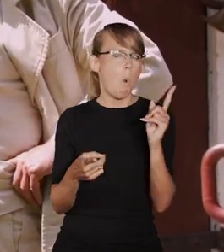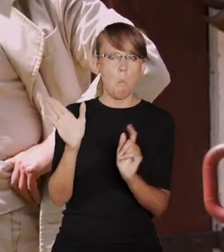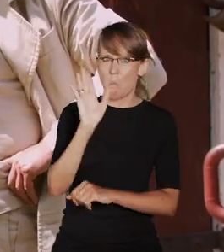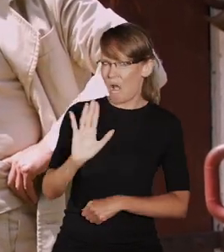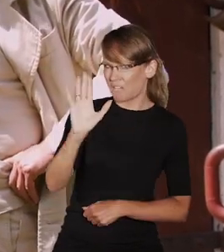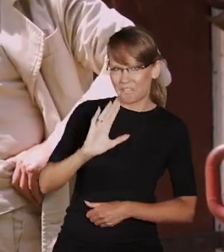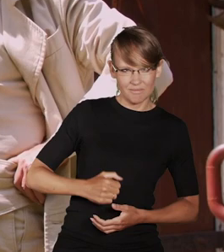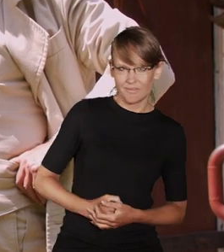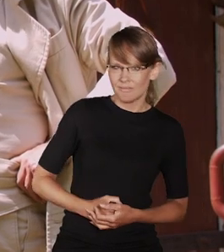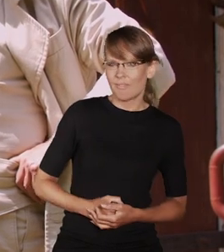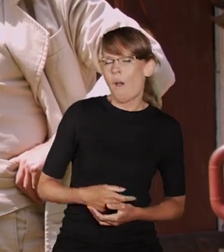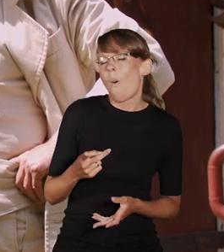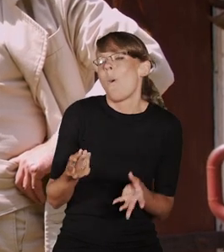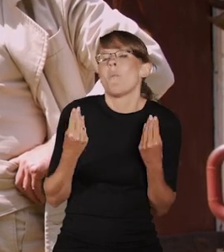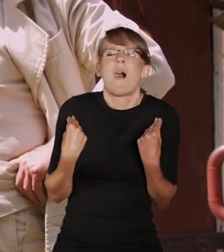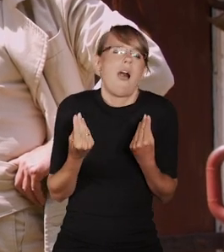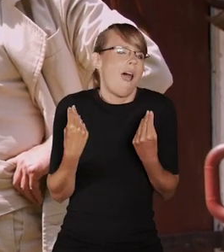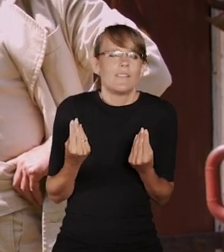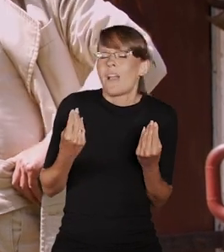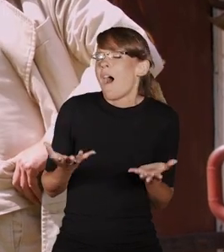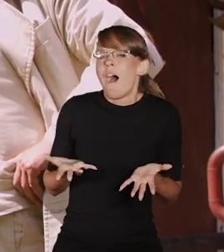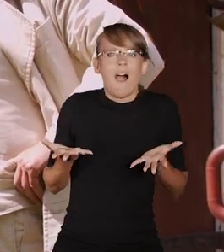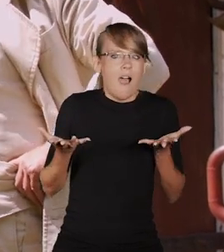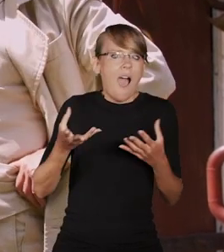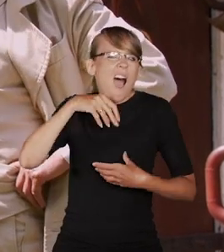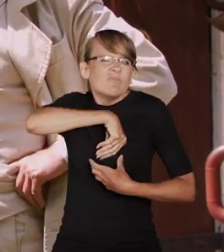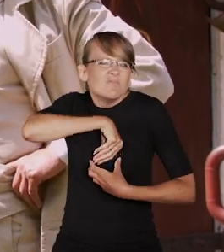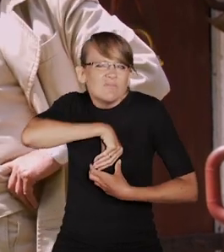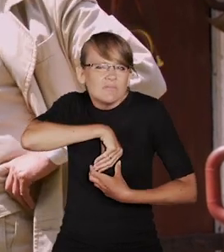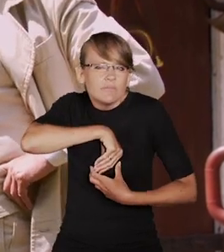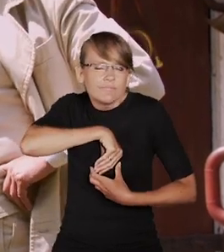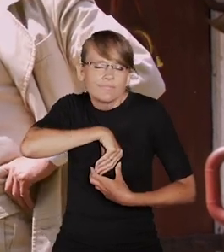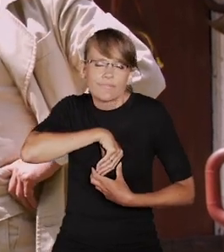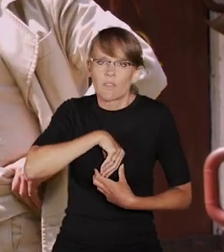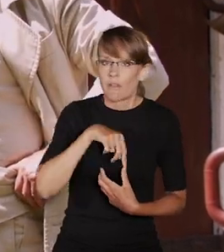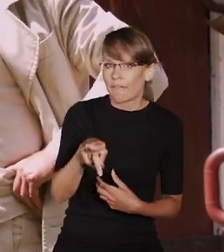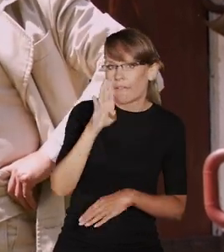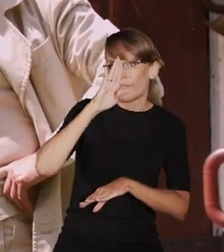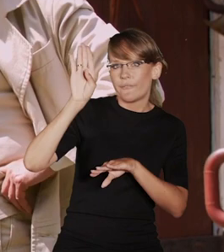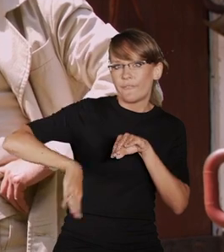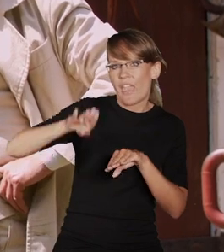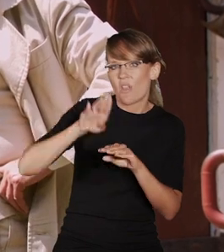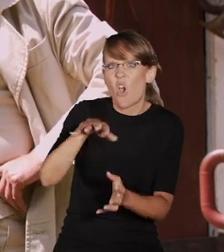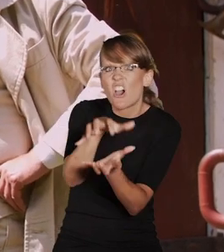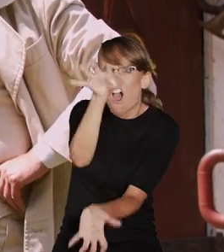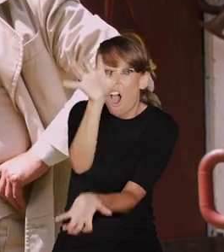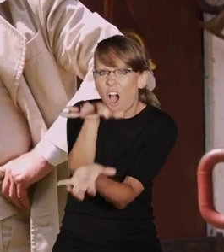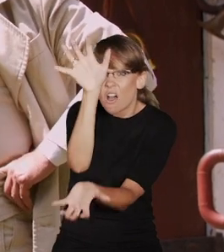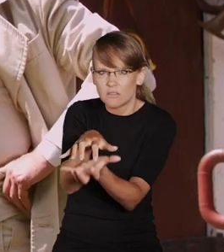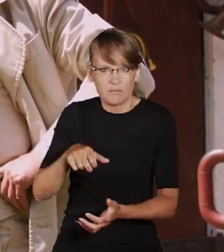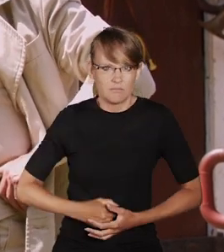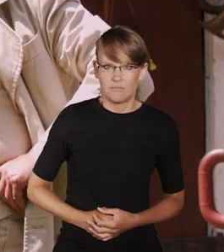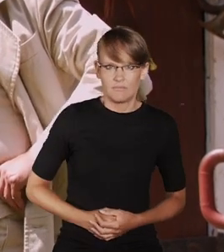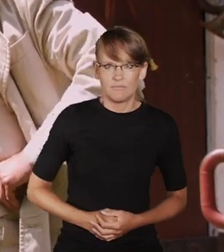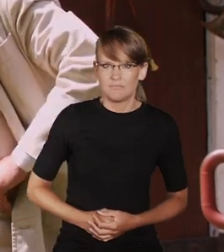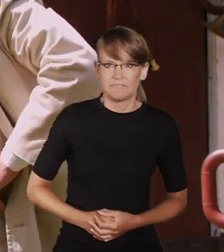Tak, wystarczy spojrzeć na taką. Na oko. Muślin, eter, półbogini,